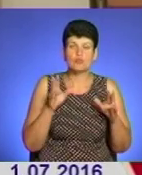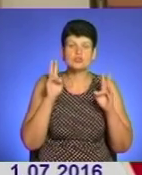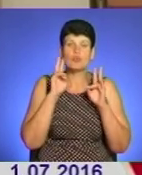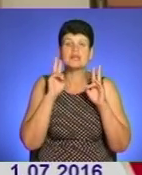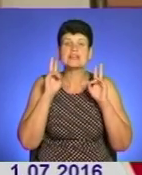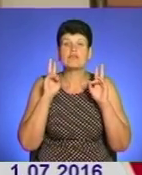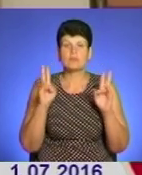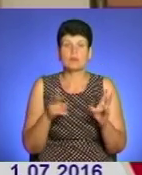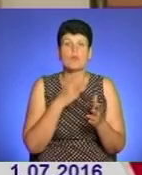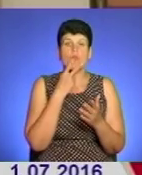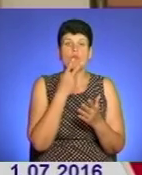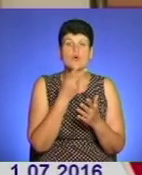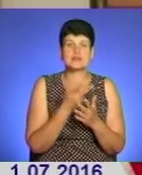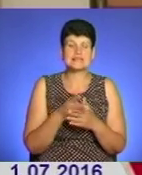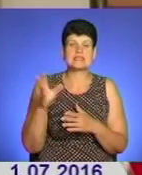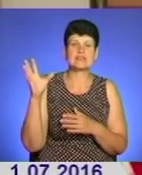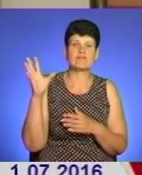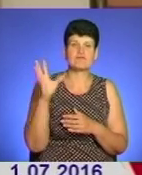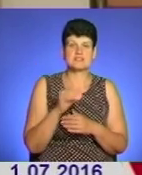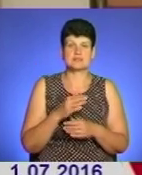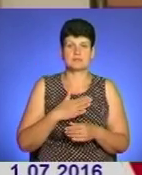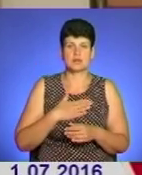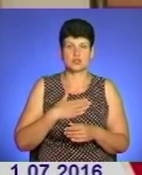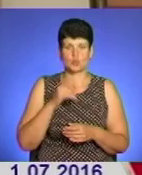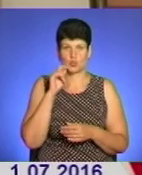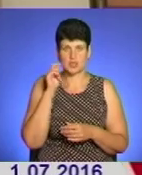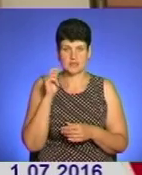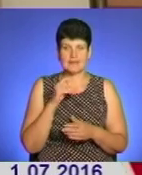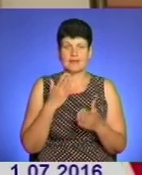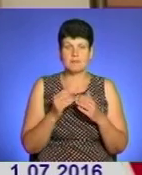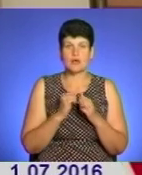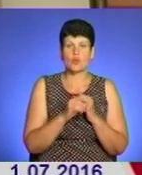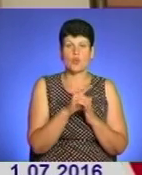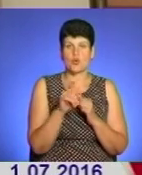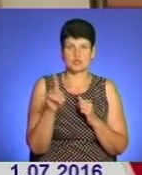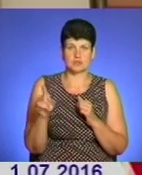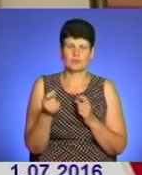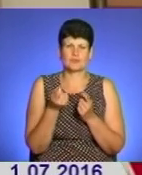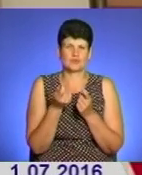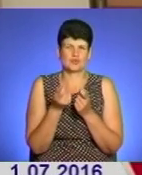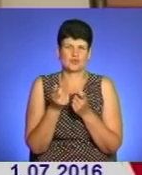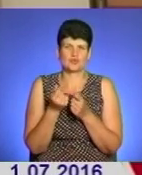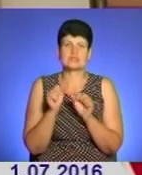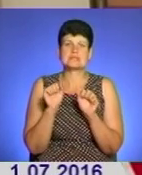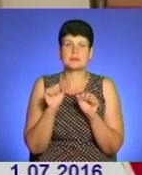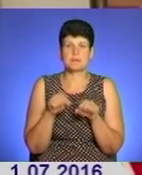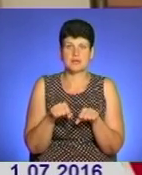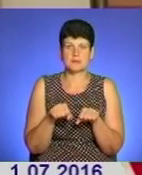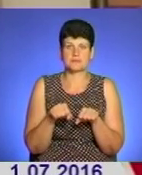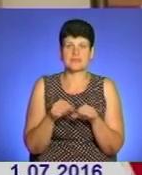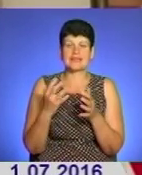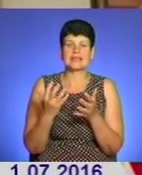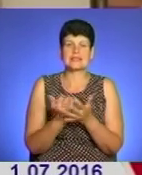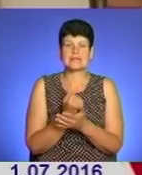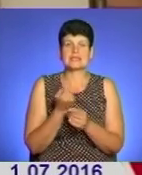їх показати всім нашій Україні. Якби кожен хоча б чуть-чуть зумів знайти